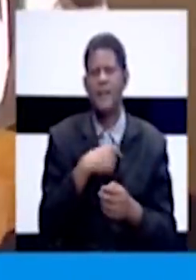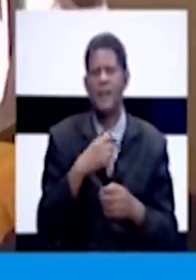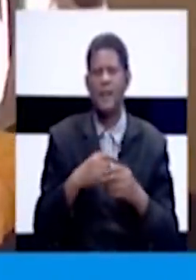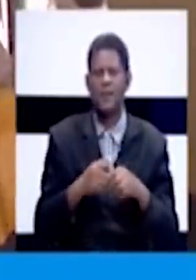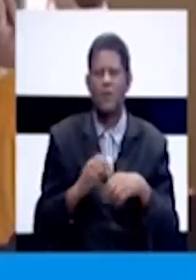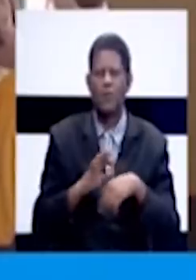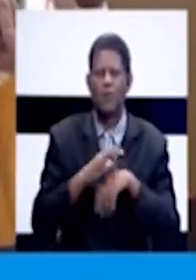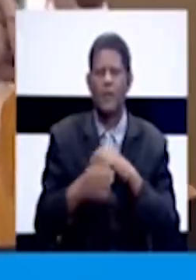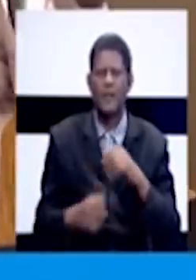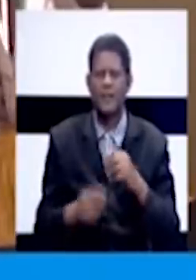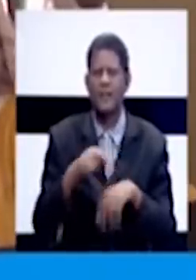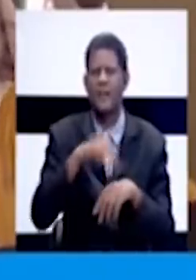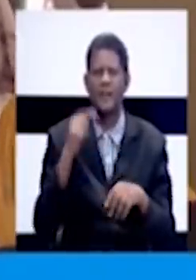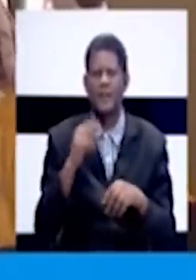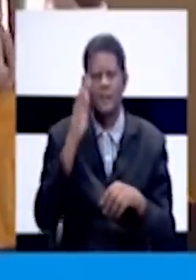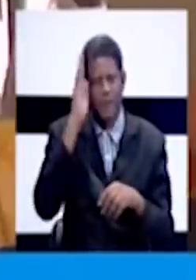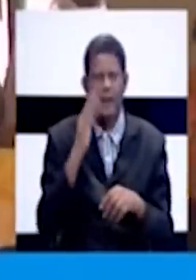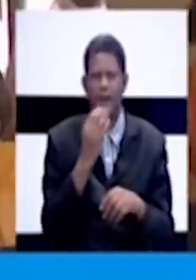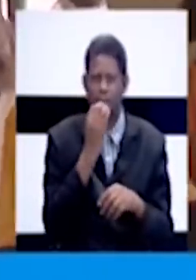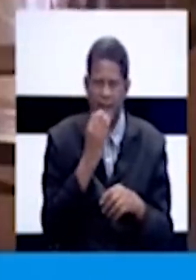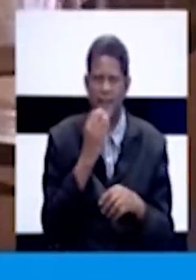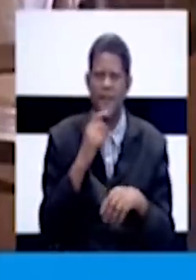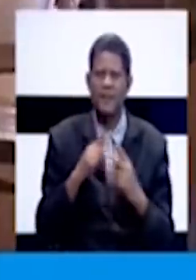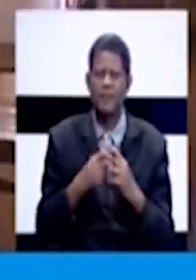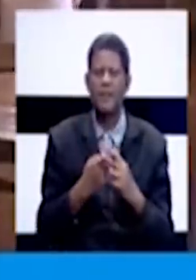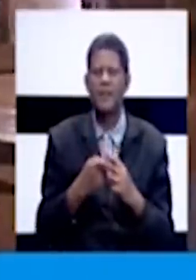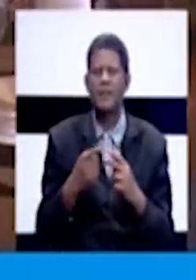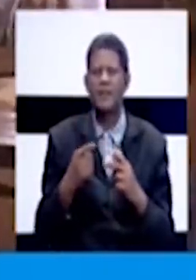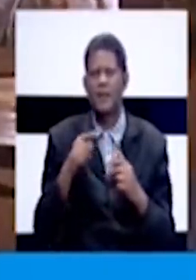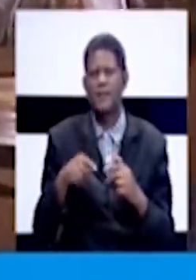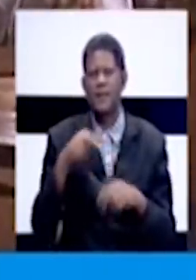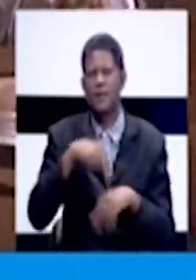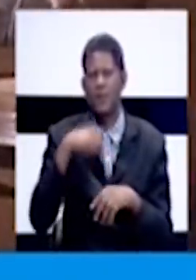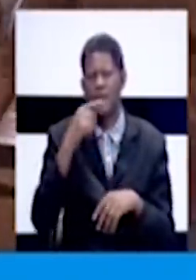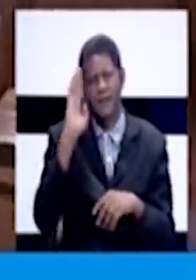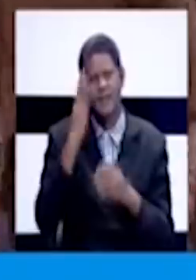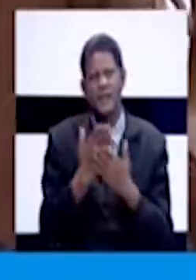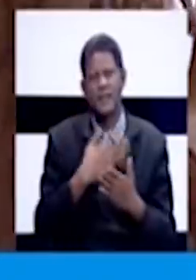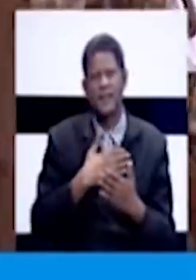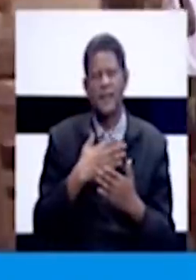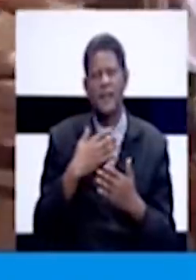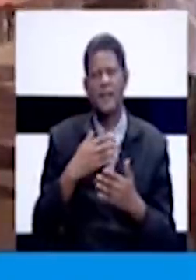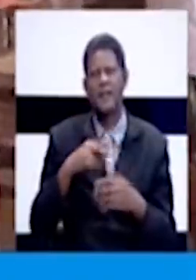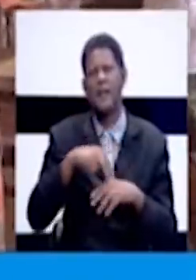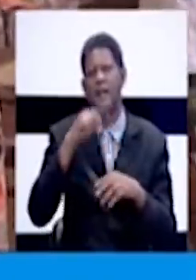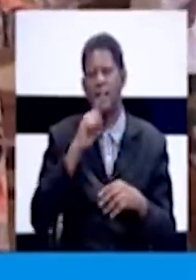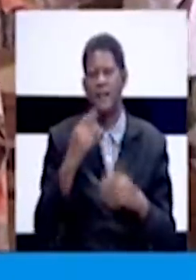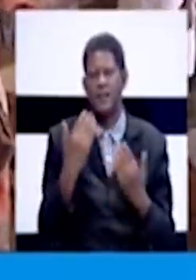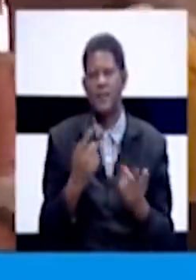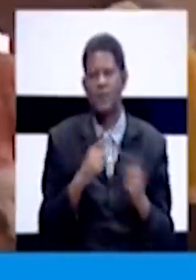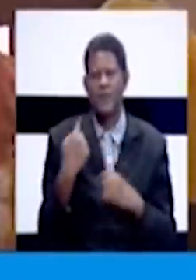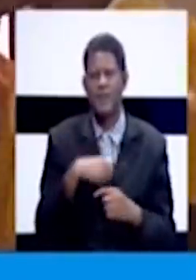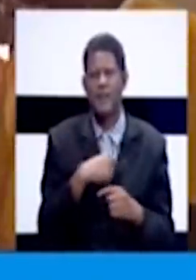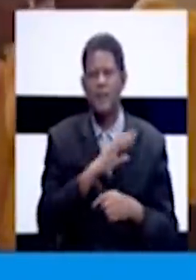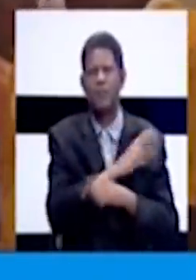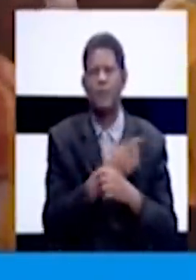ናላዓልን ሃሙኡ ኢና ለመፅና ብሻዕብዪ ሒዝና ብደርጊ ሒዝና ምስኣቶም ኢና ጠጠው ኢልና ደቅና በኪብለው ተለይበልና ኢና ኣላዓልና ከዝለ ንሕና ንግልቦትና